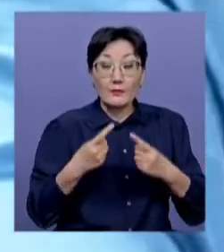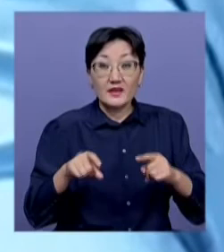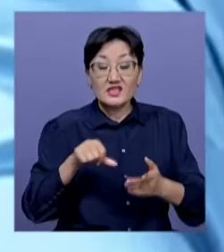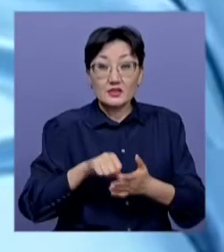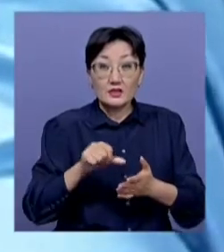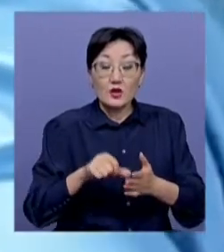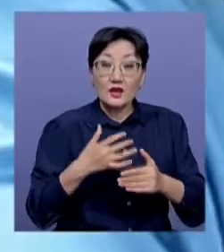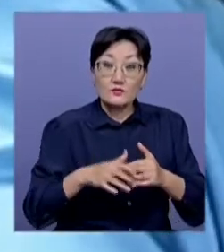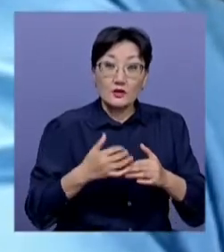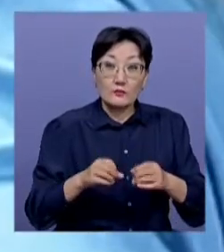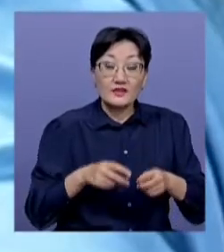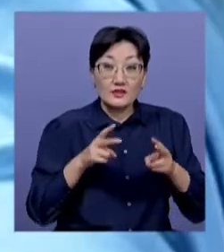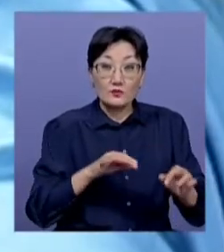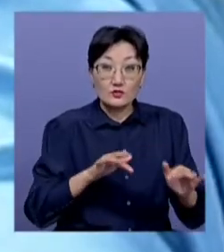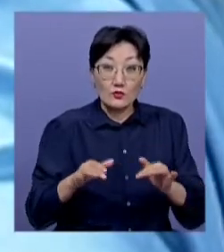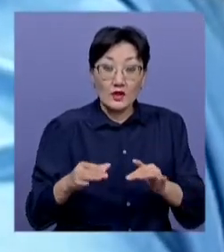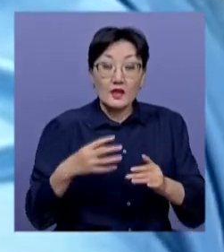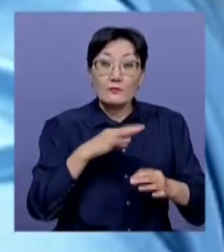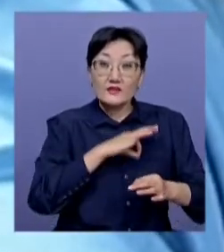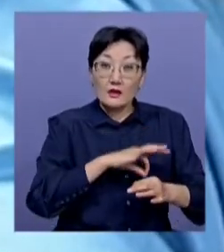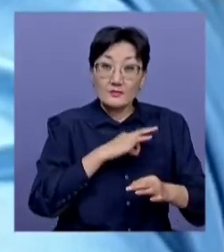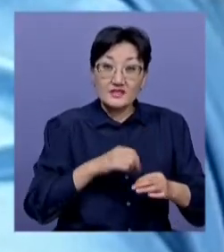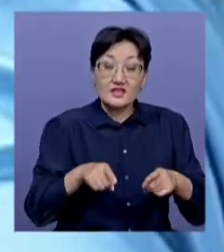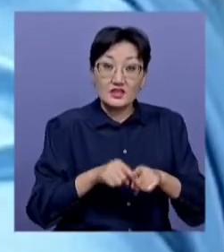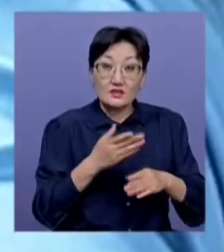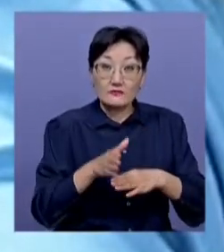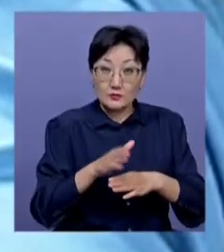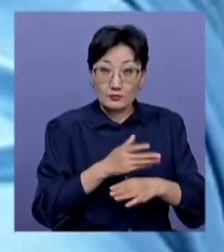қатысушылары арасында қылмыстық әрекеттен түсетін табыс ретінде бөлінді. Да.